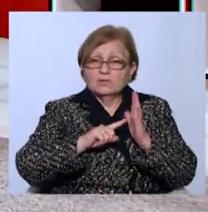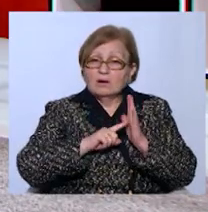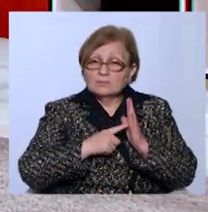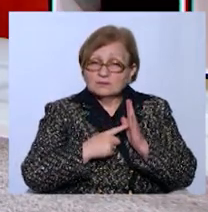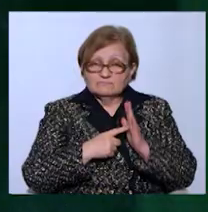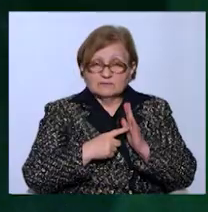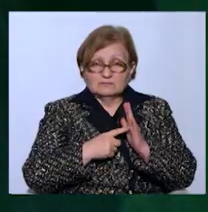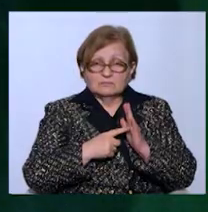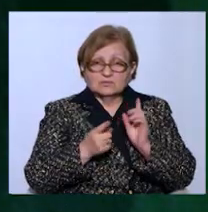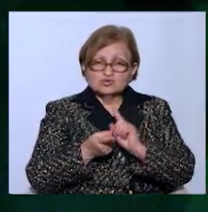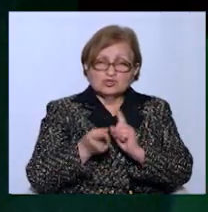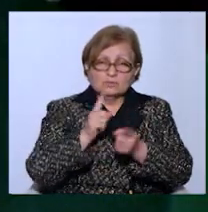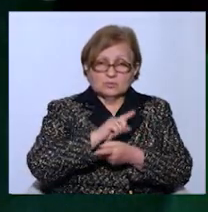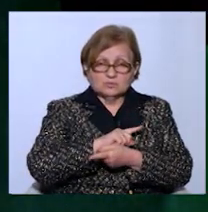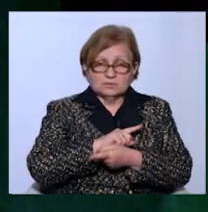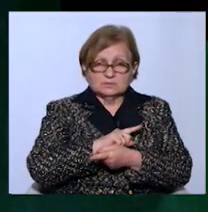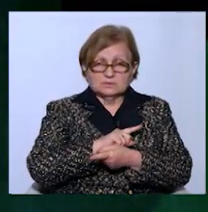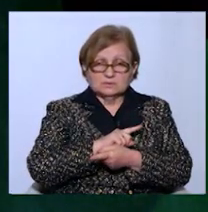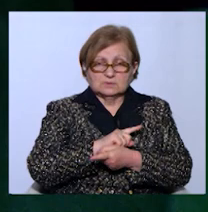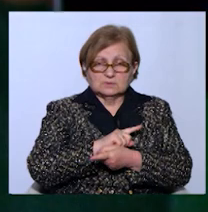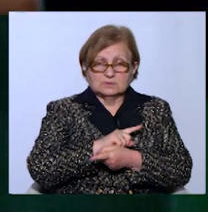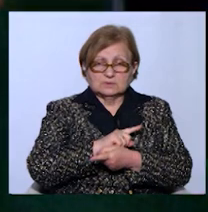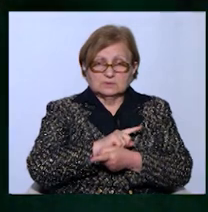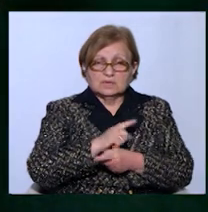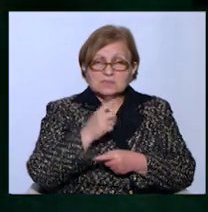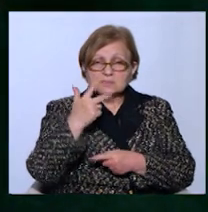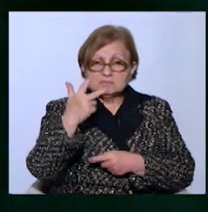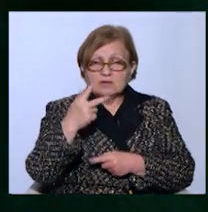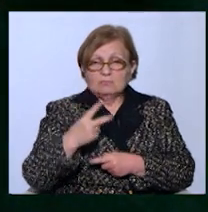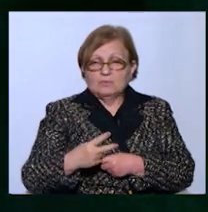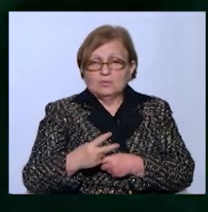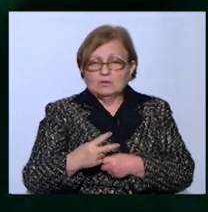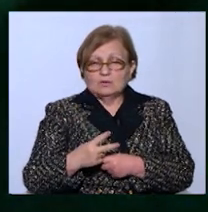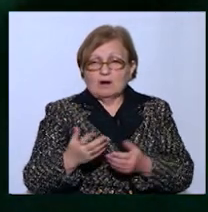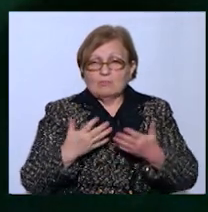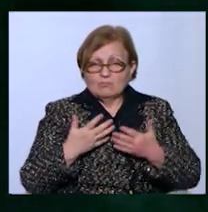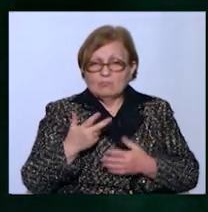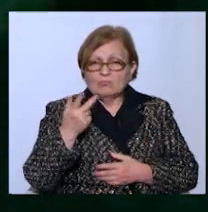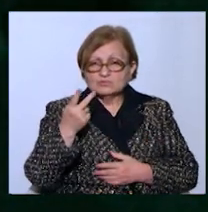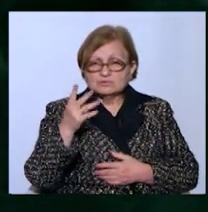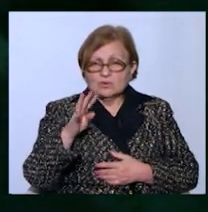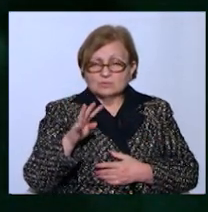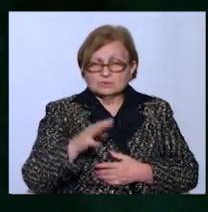გამრავლებული შებრუნებულზე 3 მეორეზე და გამოვიდა 24